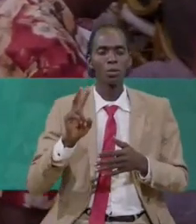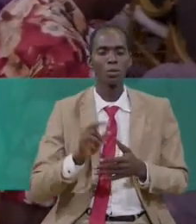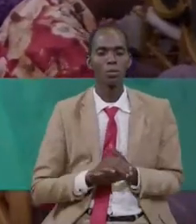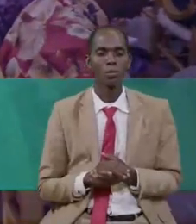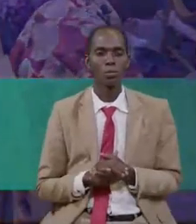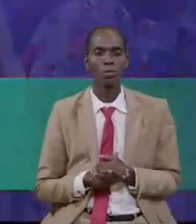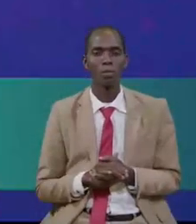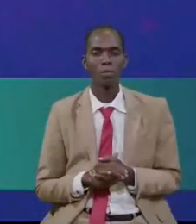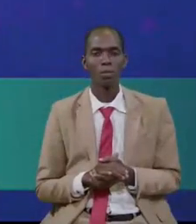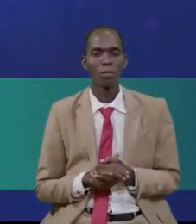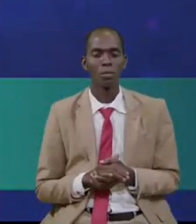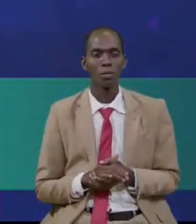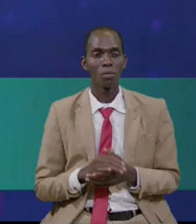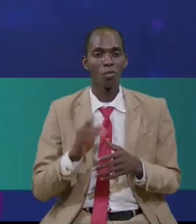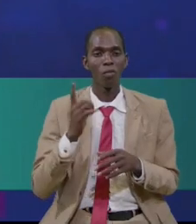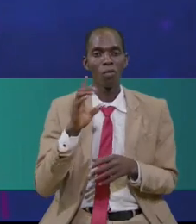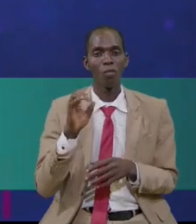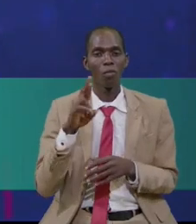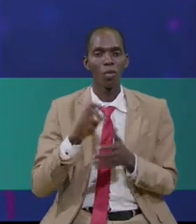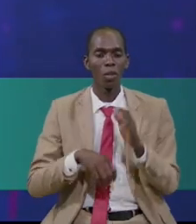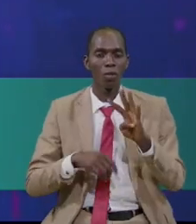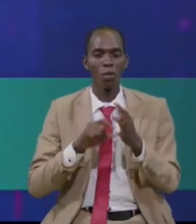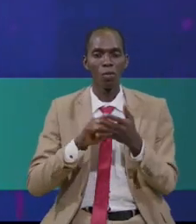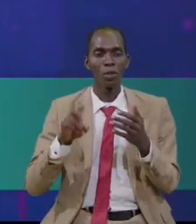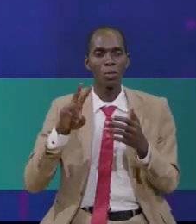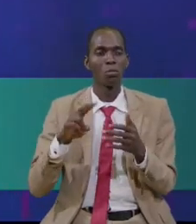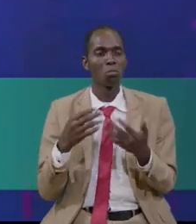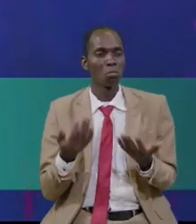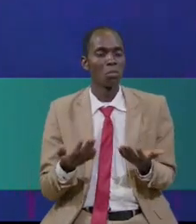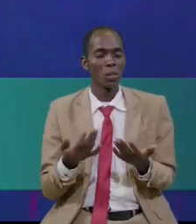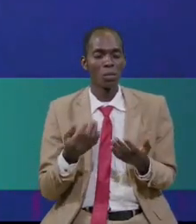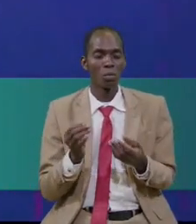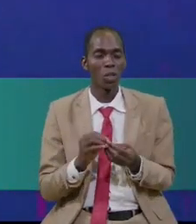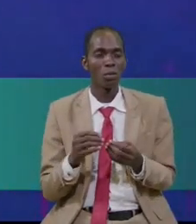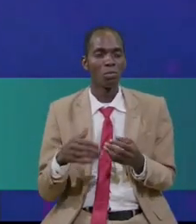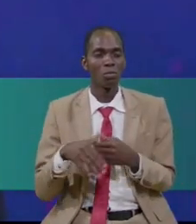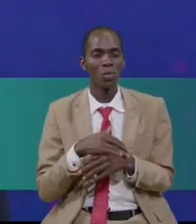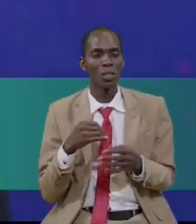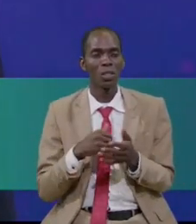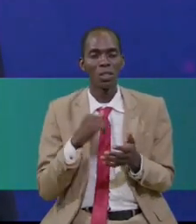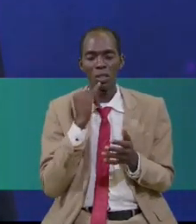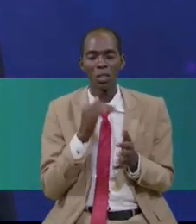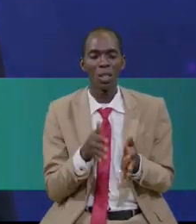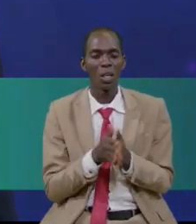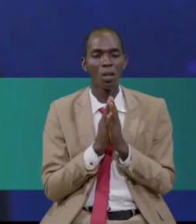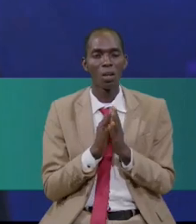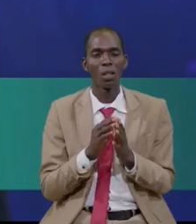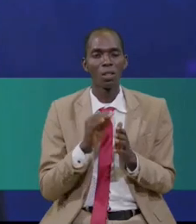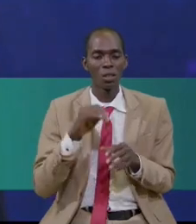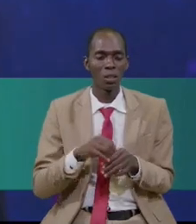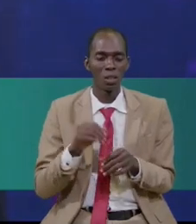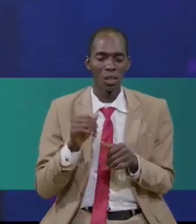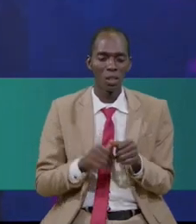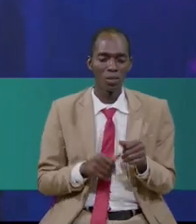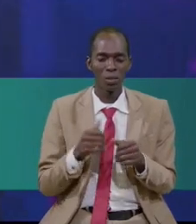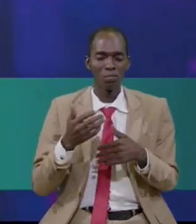1 Corinthiens 4, 2. 1 Corinthiens 4, 2. On dit, du reste, ce qu'on demande est indispensable. Homme comme frère,